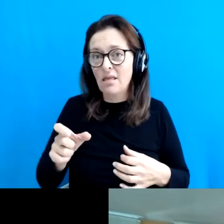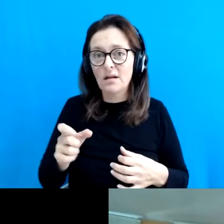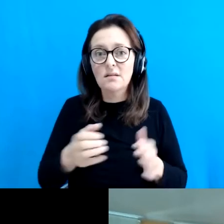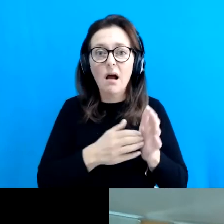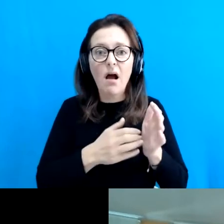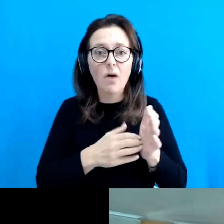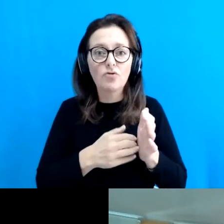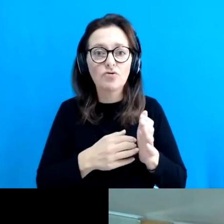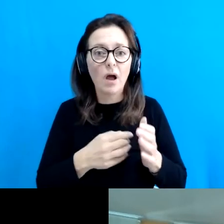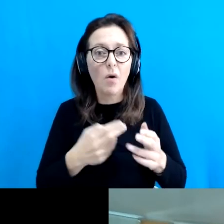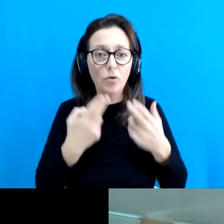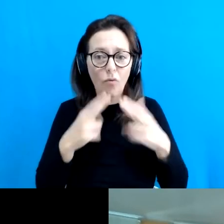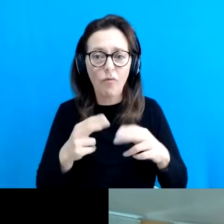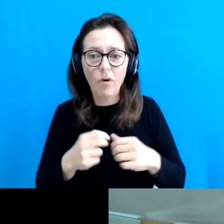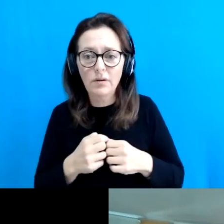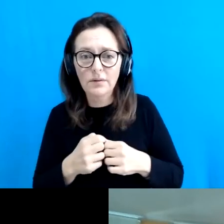Petra.